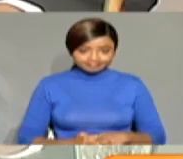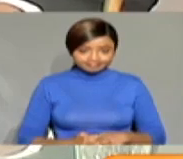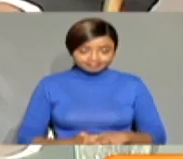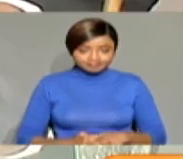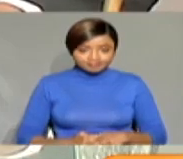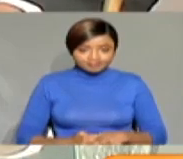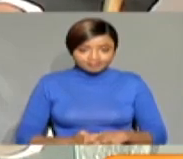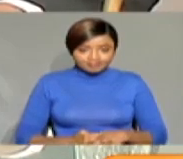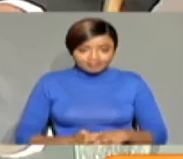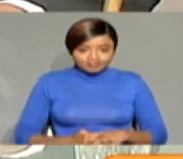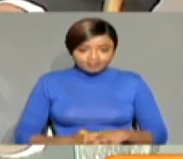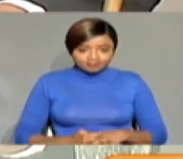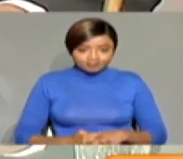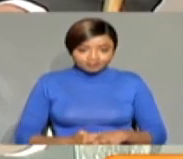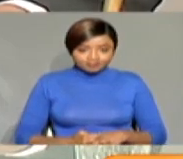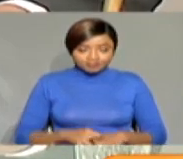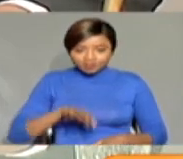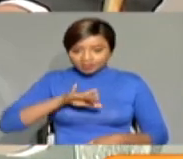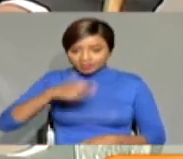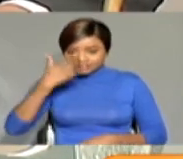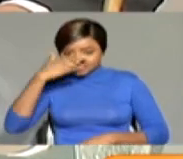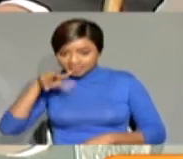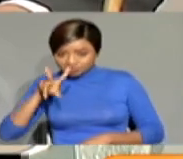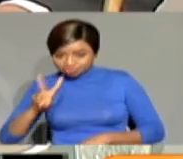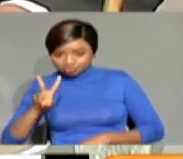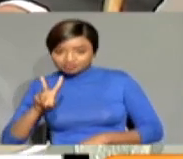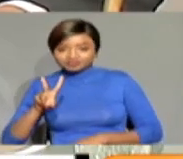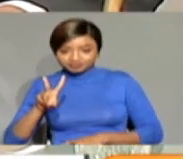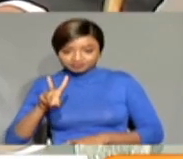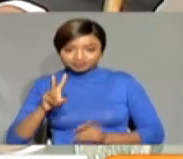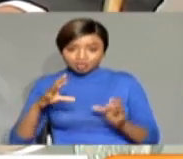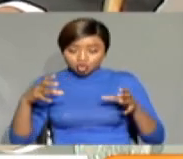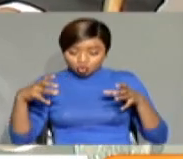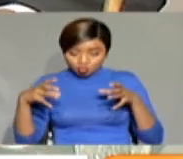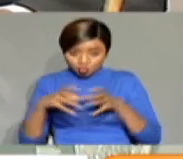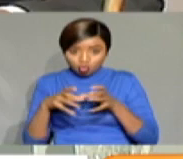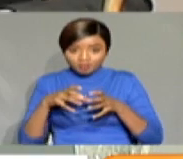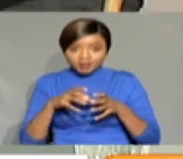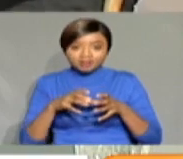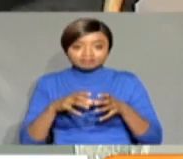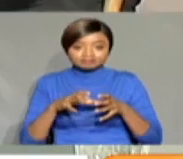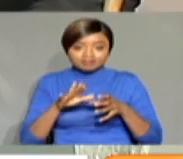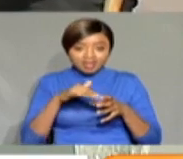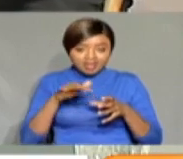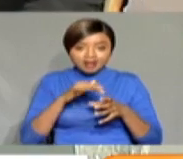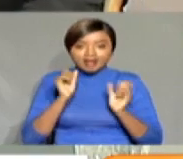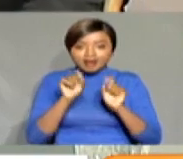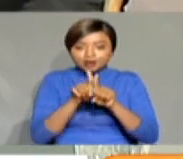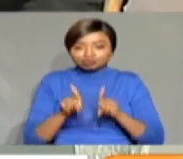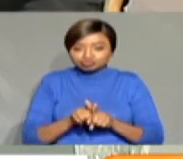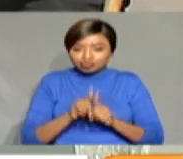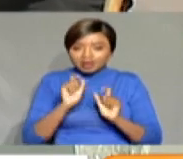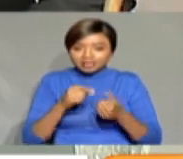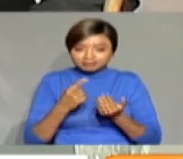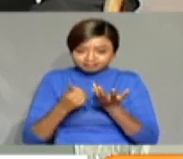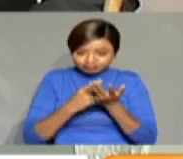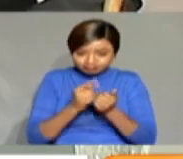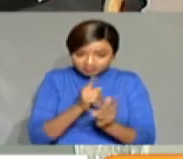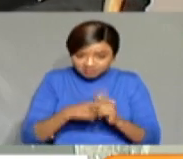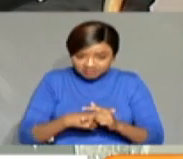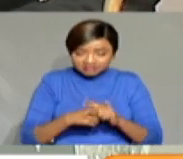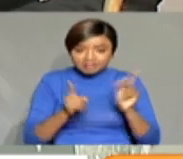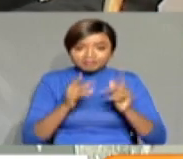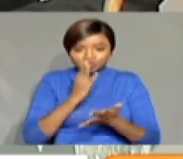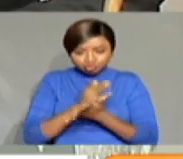Na mtazamaji, huku zikiwa zimesalia siku mbili tu kabla ya kongamano la kujadili maswala ya maendeleo na idadi ya watu kuanza, mkutano huo